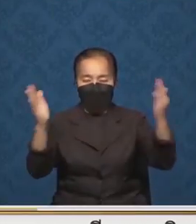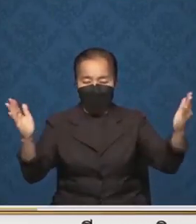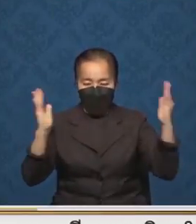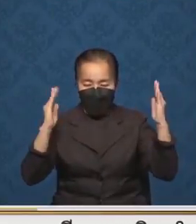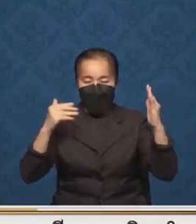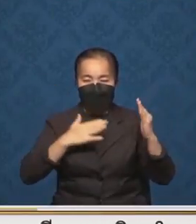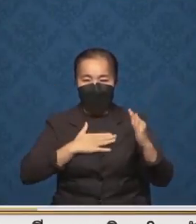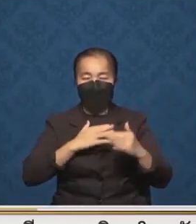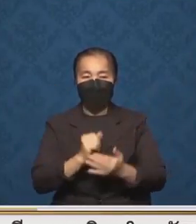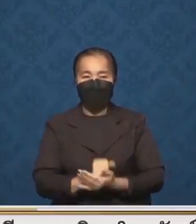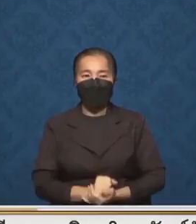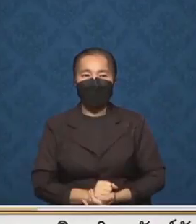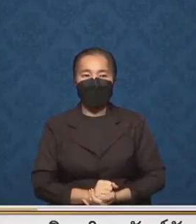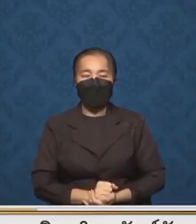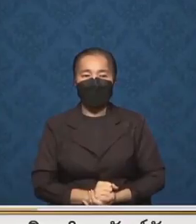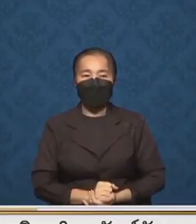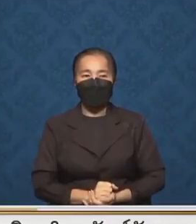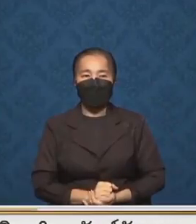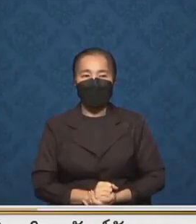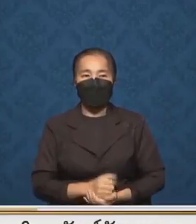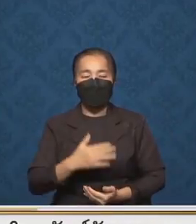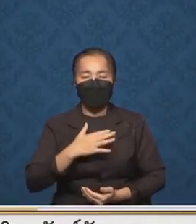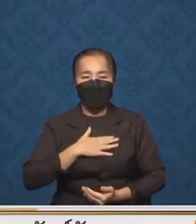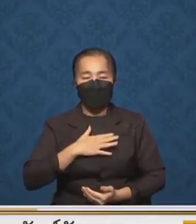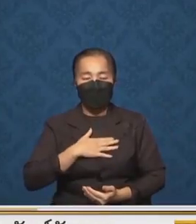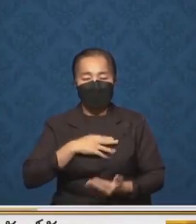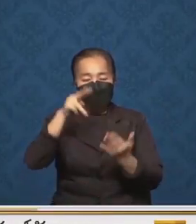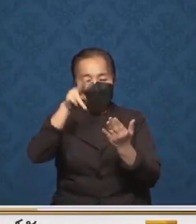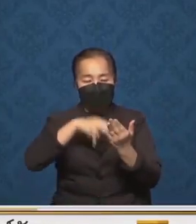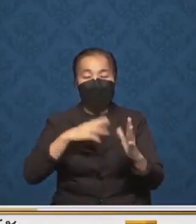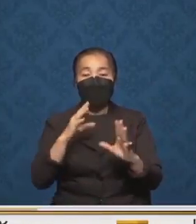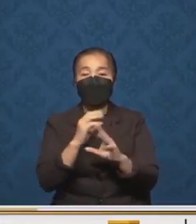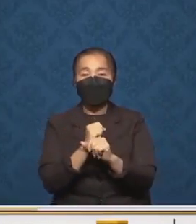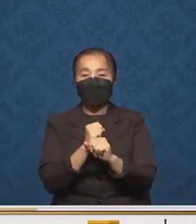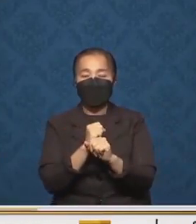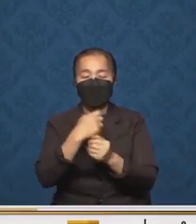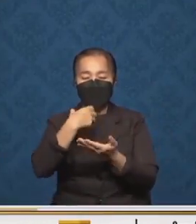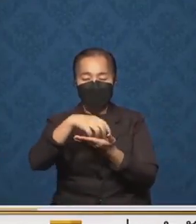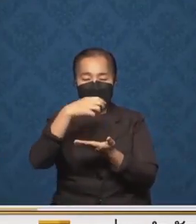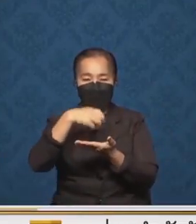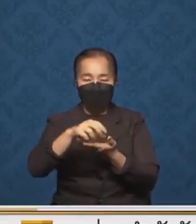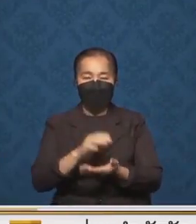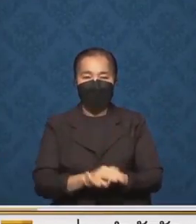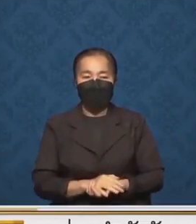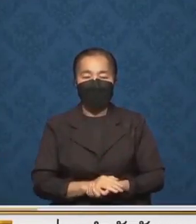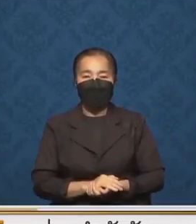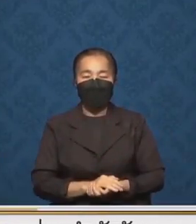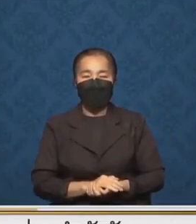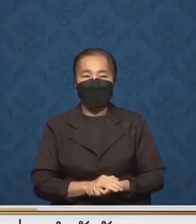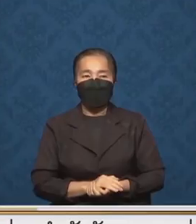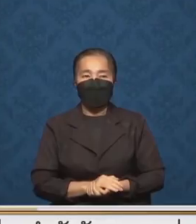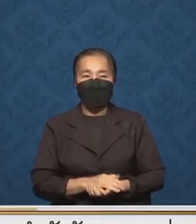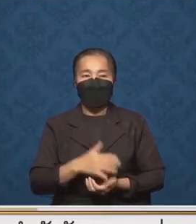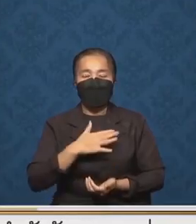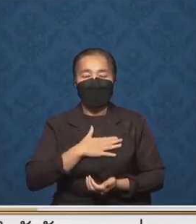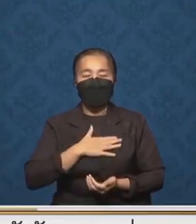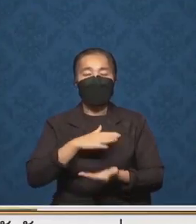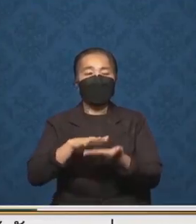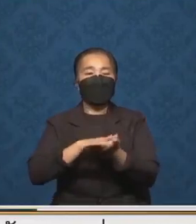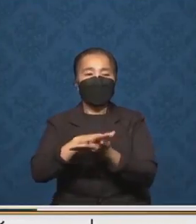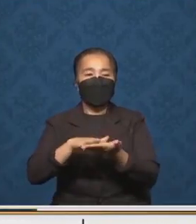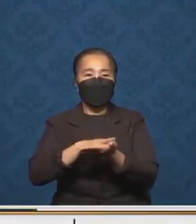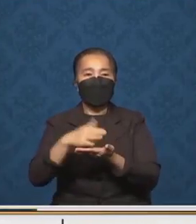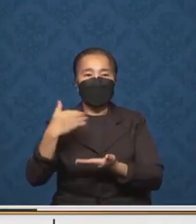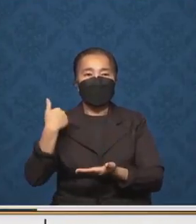ะก่อนที่ผมจะพูดกล่าวสรุปนะครับก็ผมขออนุญาตเปิดคลิปเพื่อให้เห็นถึงสิ่